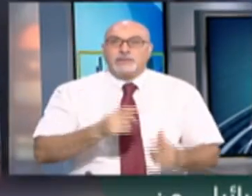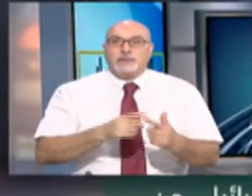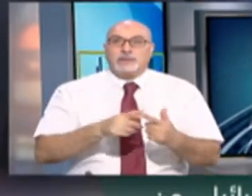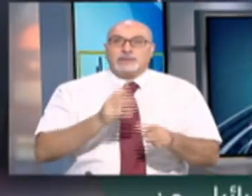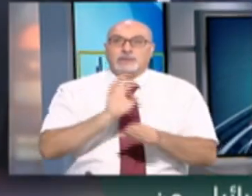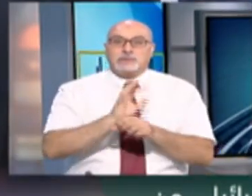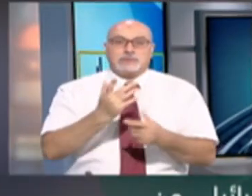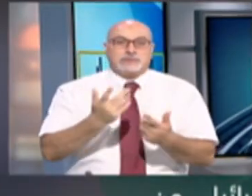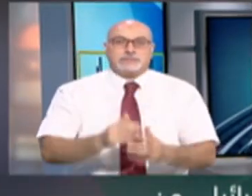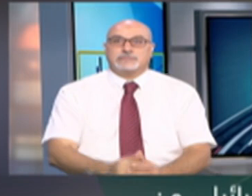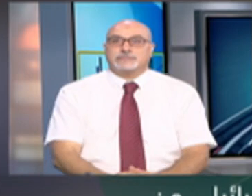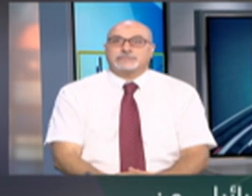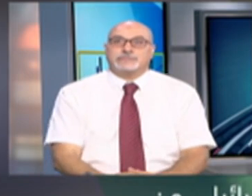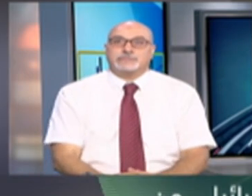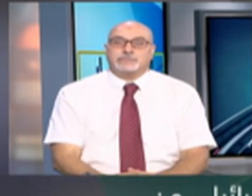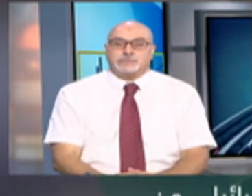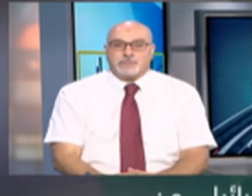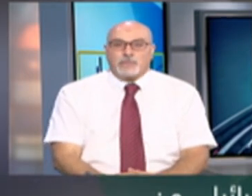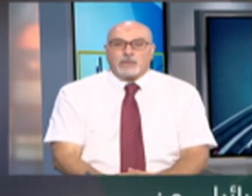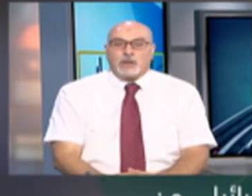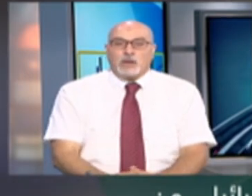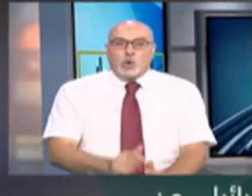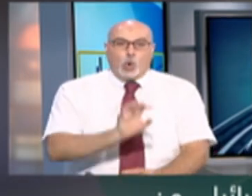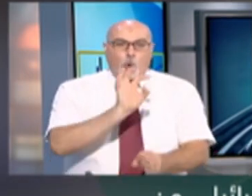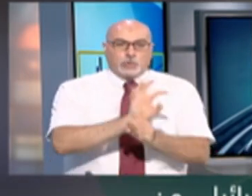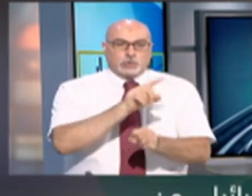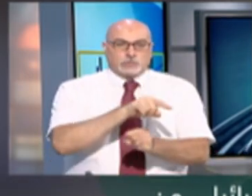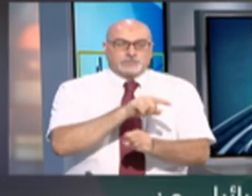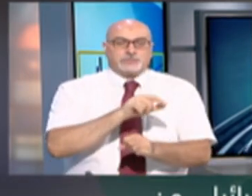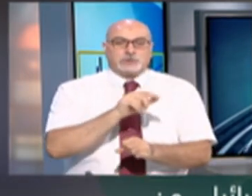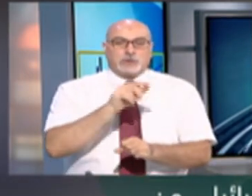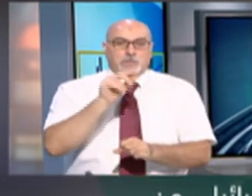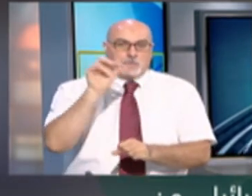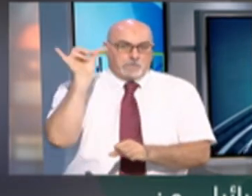السياسي. الجانب الإسرائيلي يحاول تخفيف الضغط على النظام المغربي